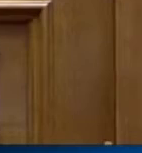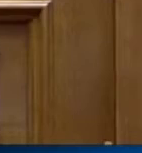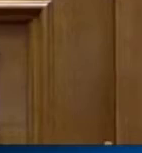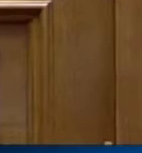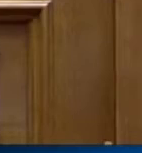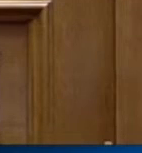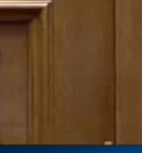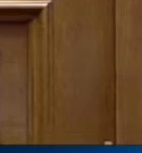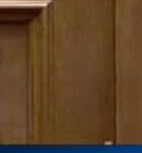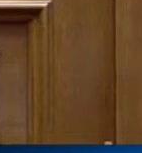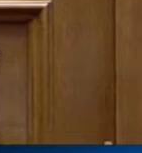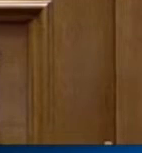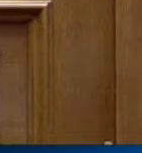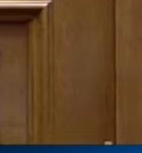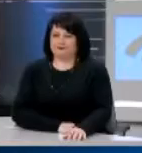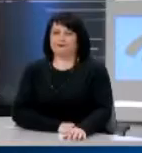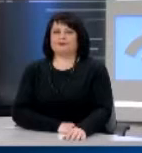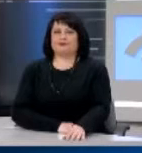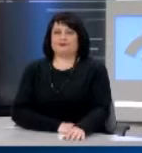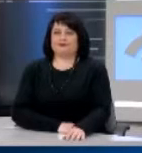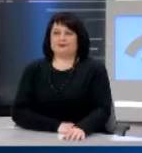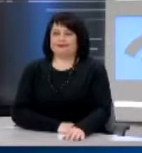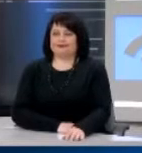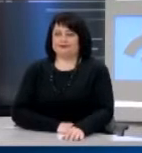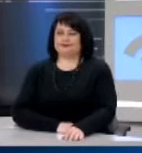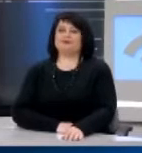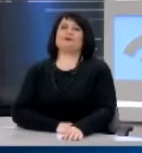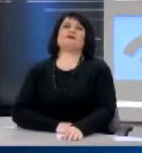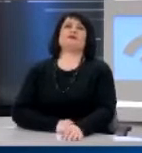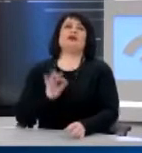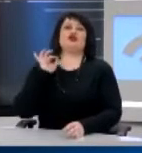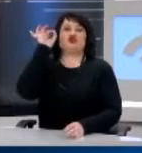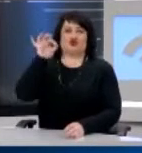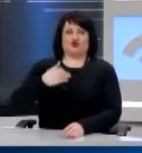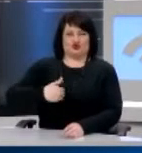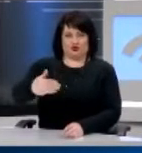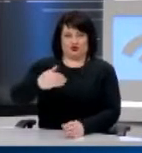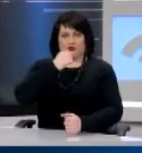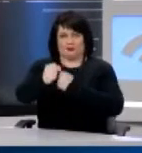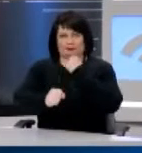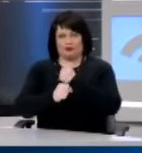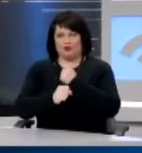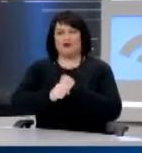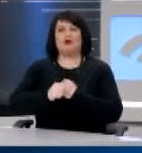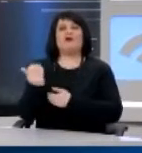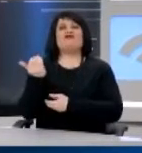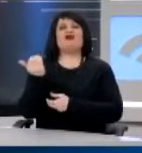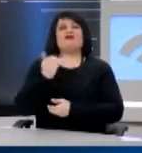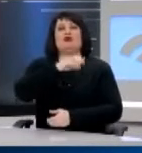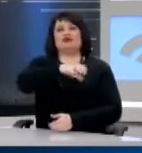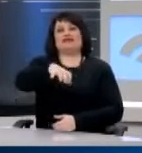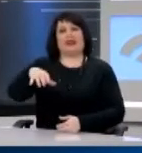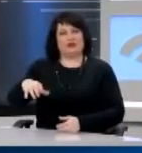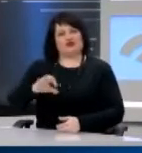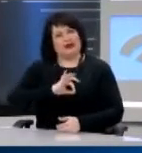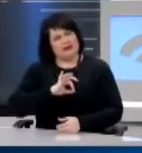Στόχος μας λοιπόν είναι τα επόμενα χρόνια πράγματι να έχουμε κάλυψη σε βρεφονηπιακούς σταθμούς